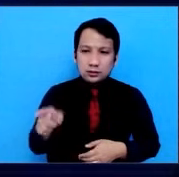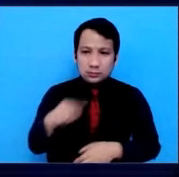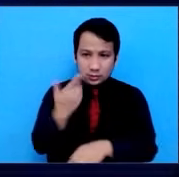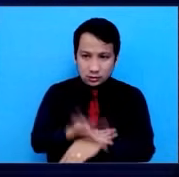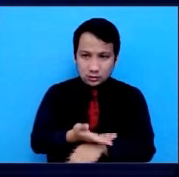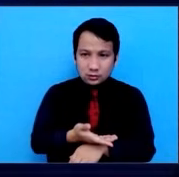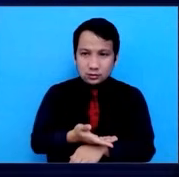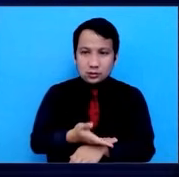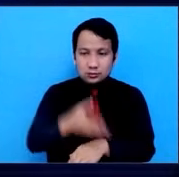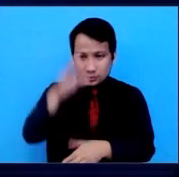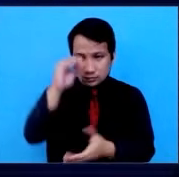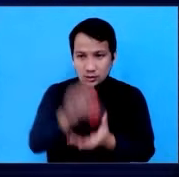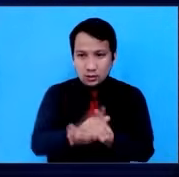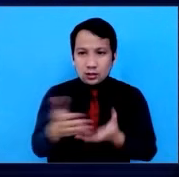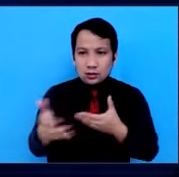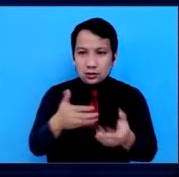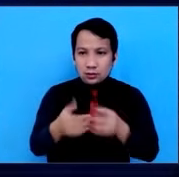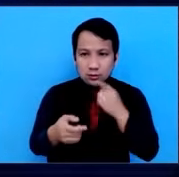motorsiklo sa